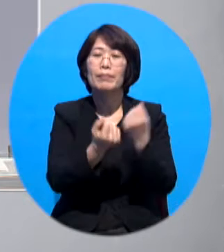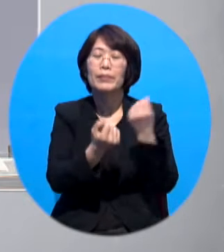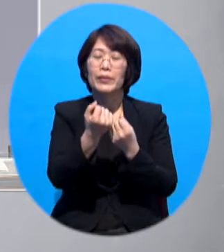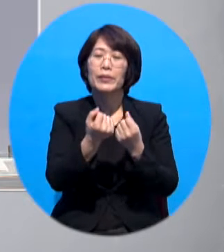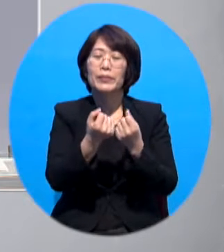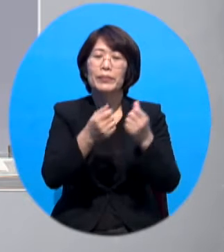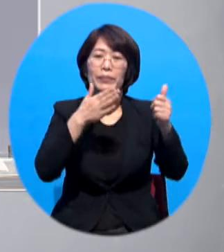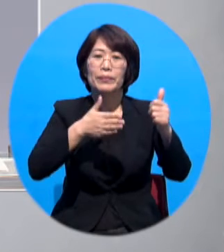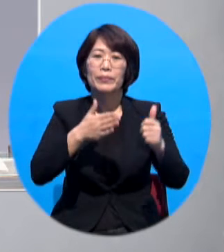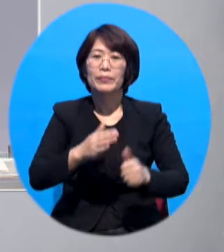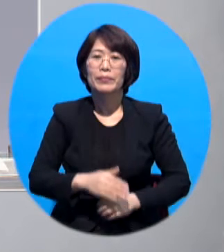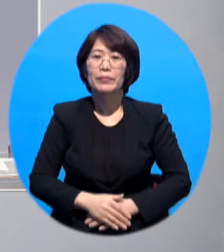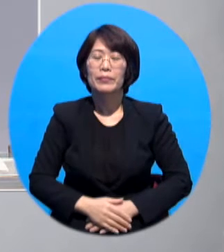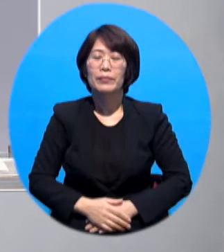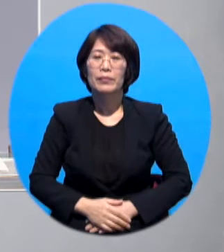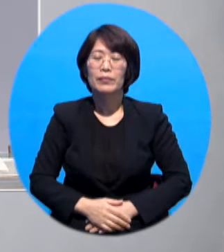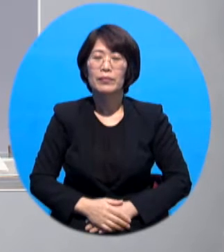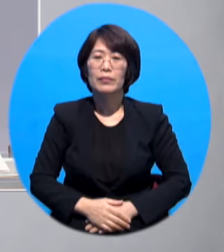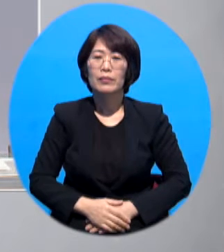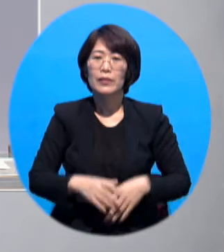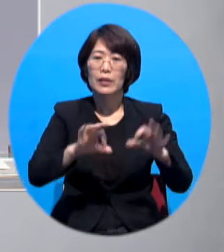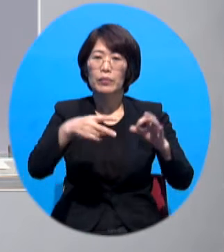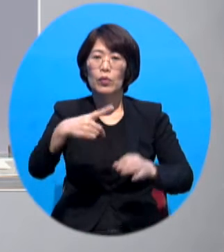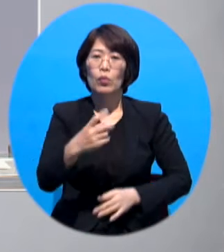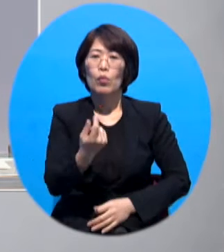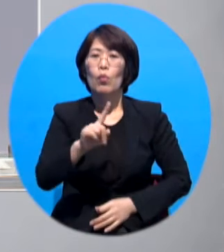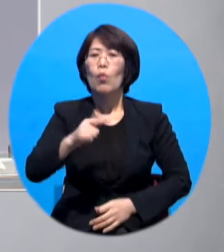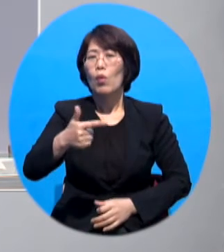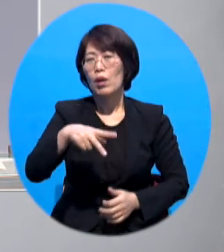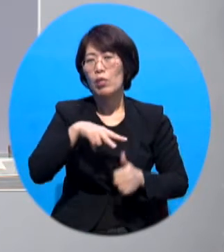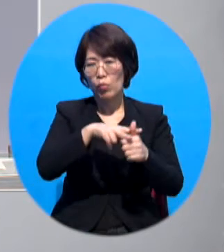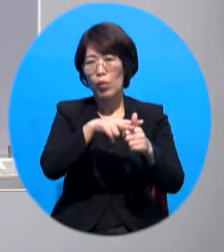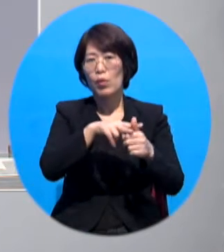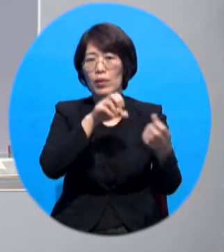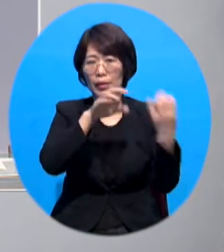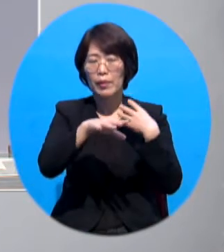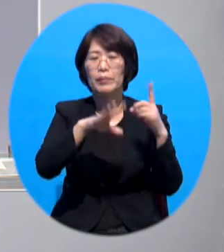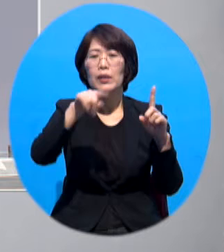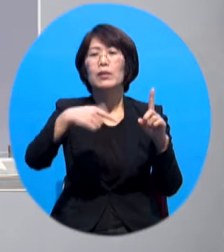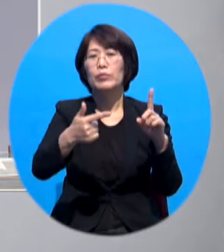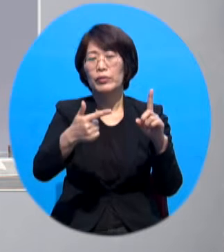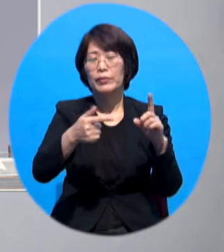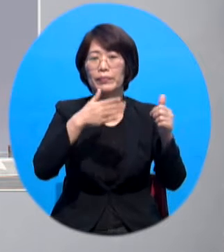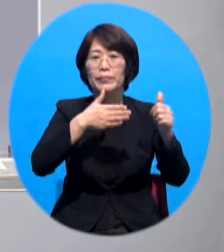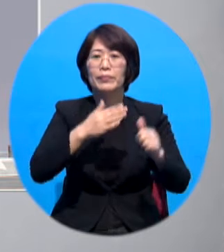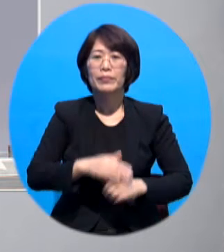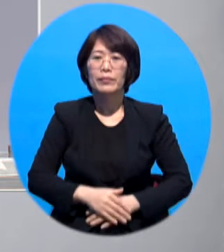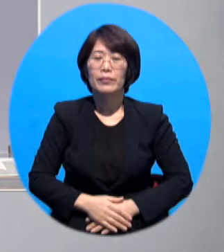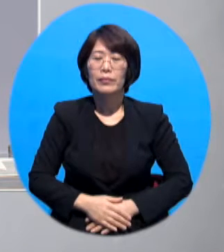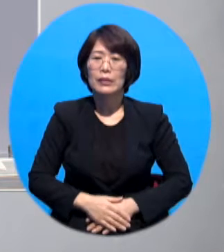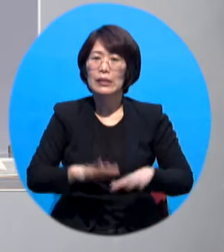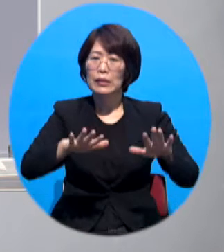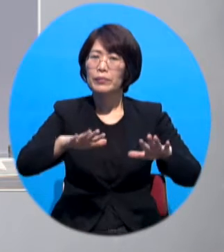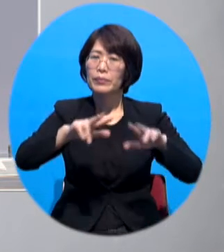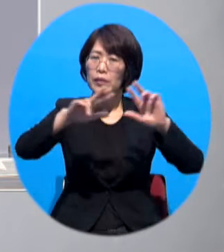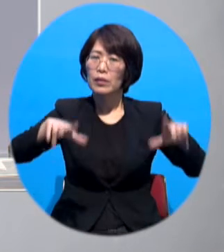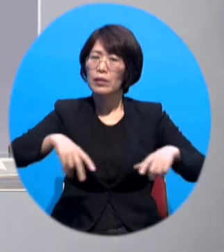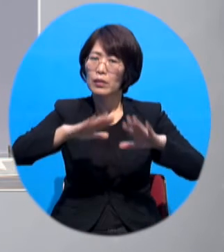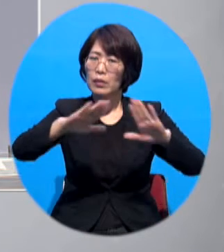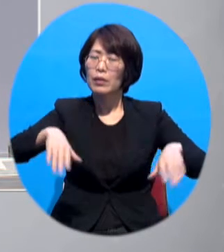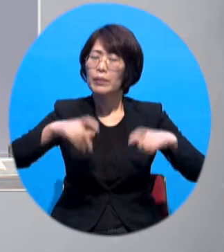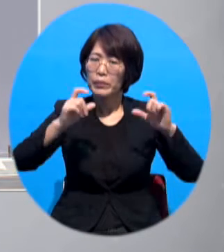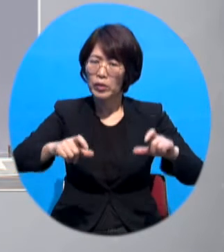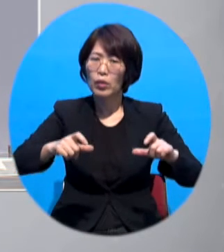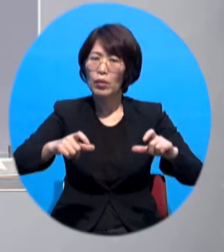주시기 바랍니다 4 김동하 두고 답변 시간 1분 드립니다 예 음 지금 전남 교육이 여러가지